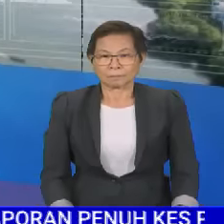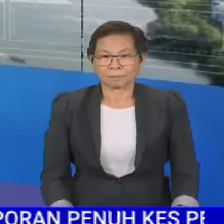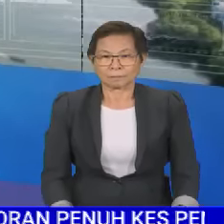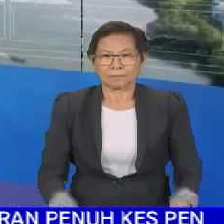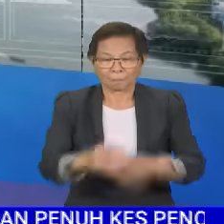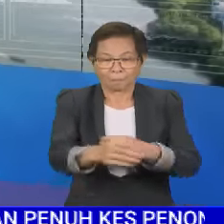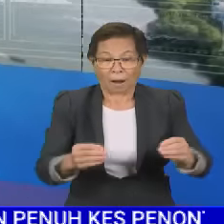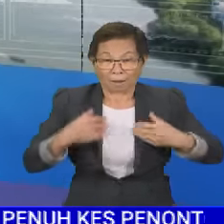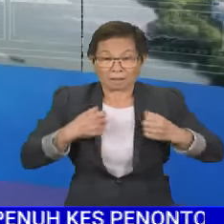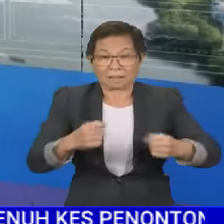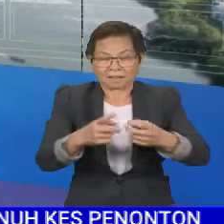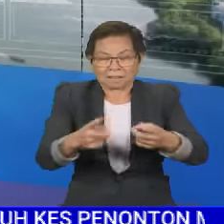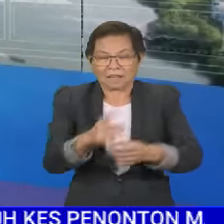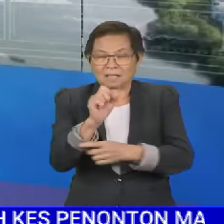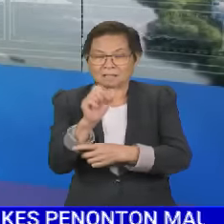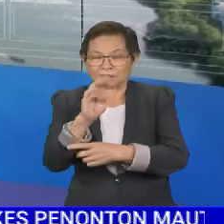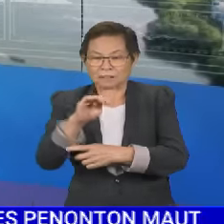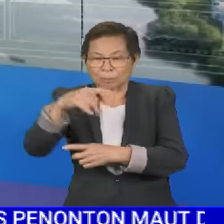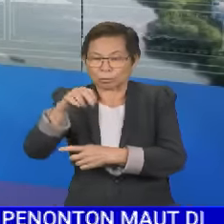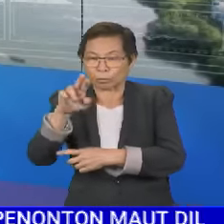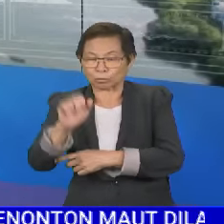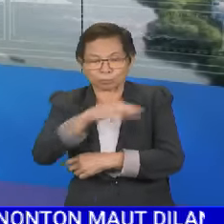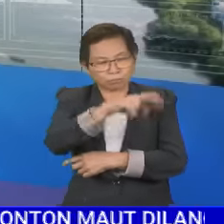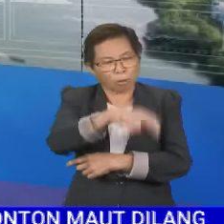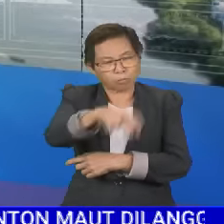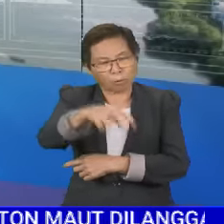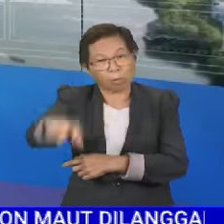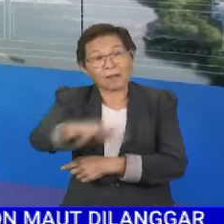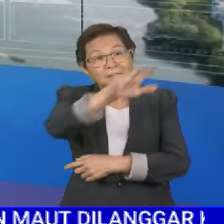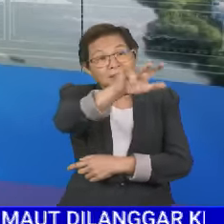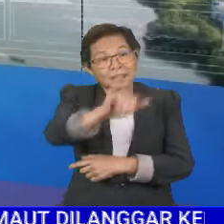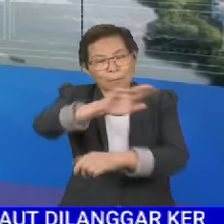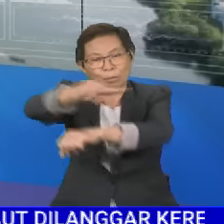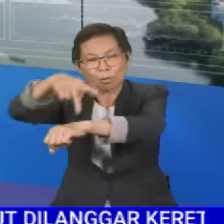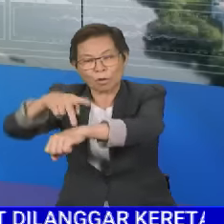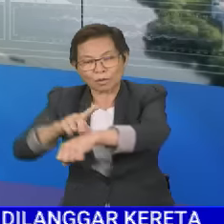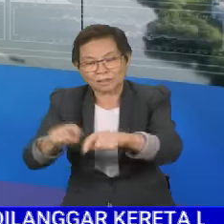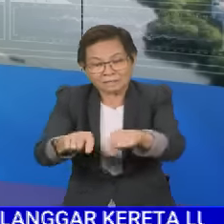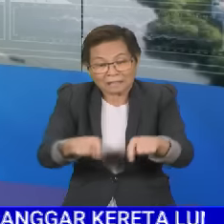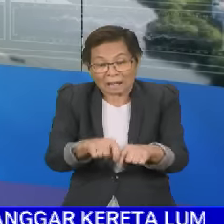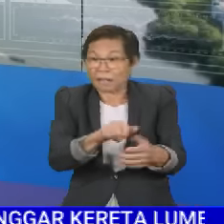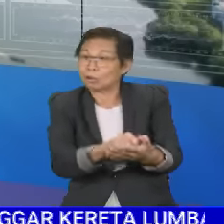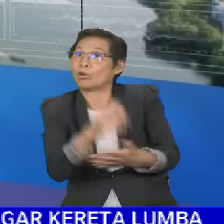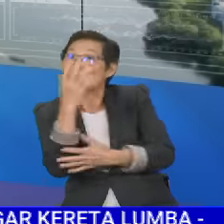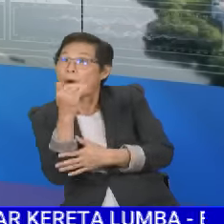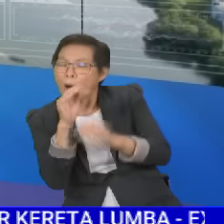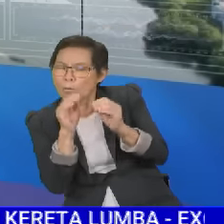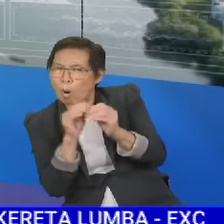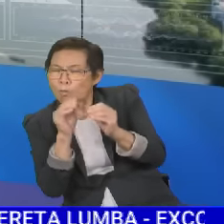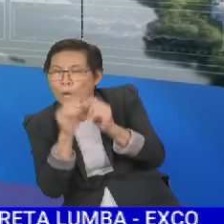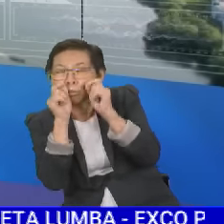pejabat kesehatan daerah sempurna akan menjelajah ke-36 pulau di daerah itu bagi meningkatkan